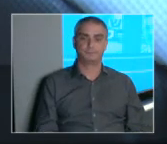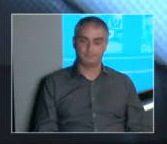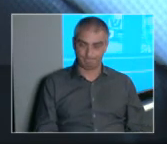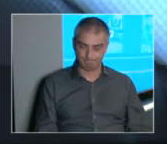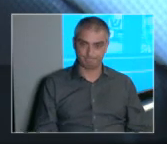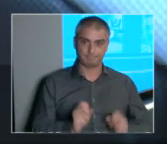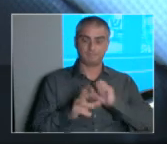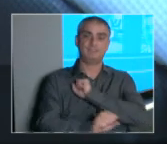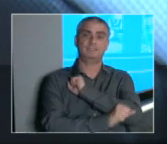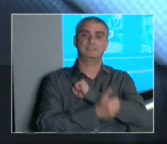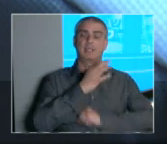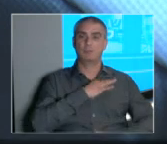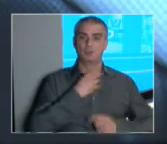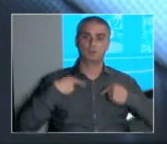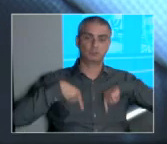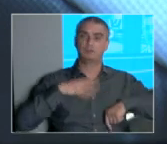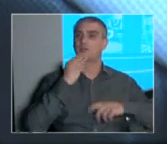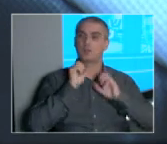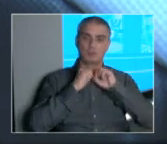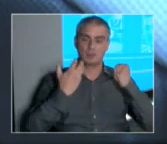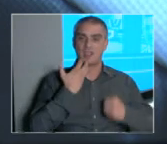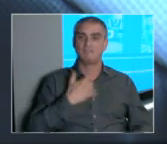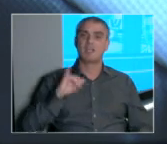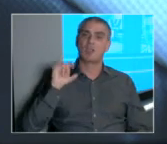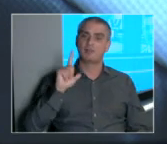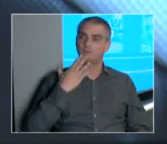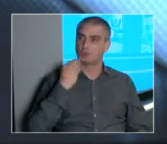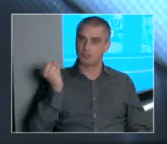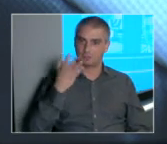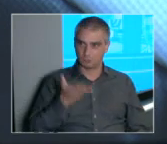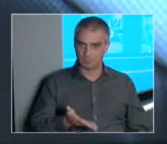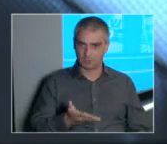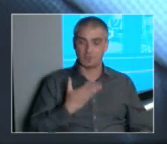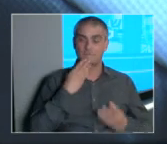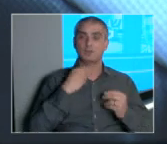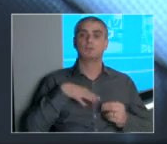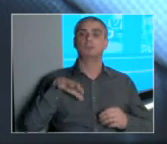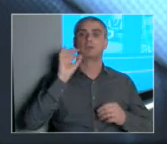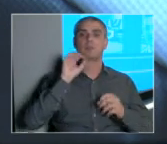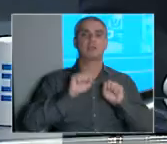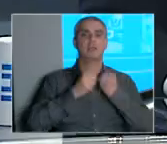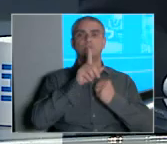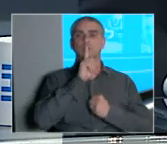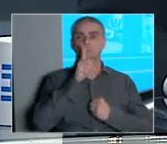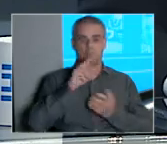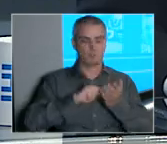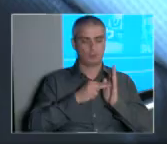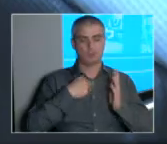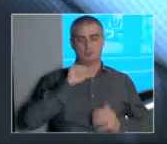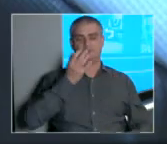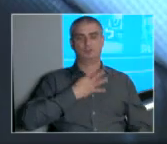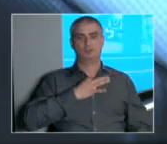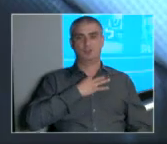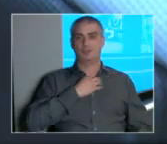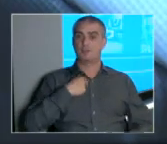אוקיי, סגן שר הבריאות, יושב ראש יהדות התורה, הרב יעקב ליצמן, תודה רבה שבאת אלינו. תודה. ותודה שבחרת לשבור את שתיקתך בתוכנית הראשונה